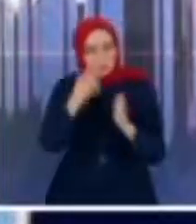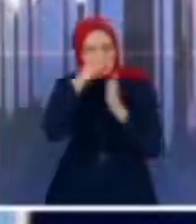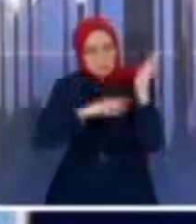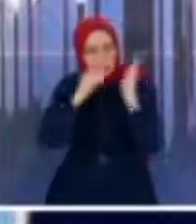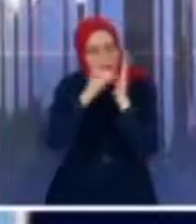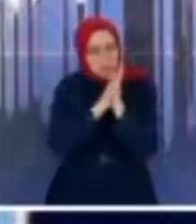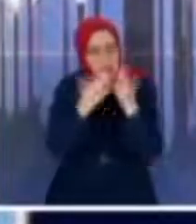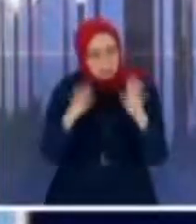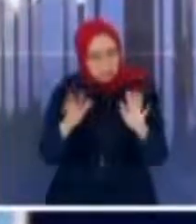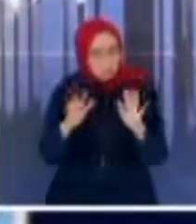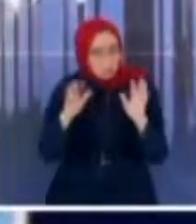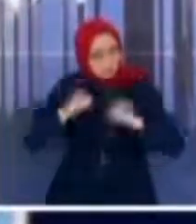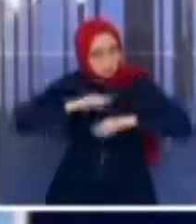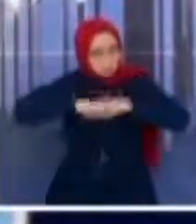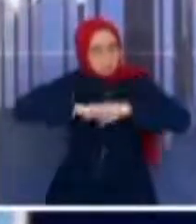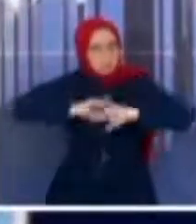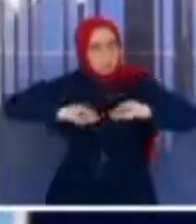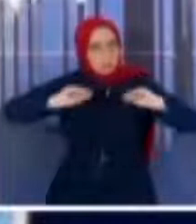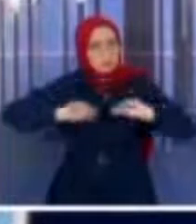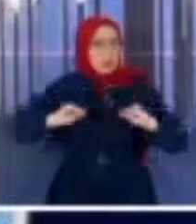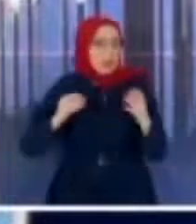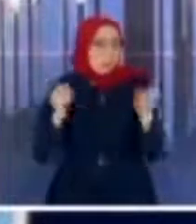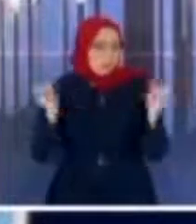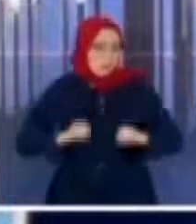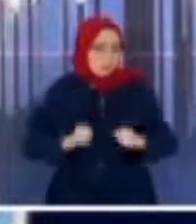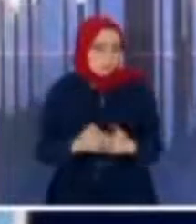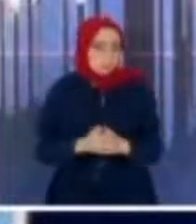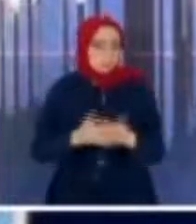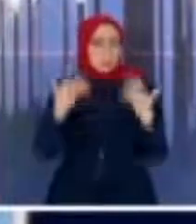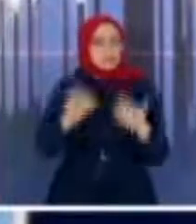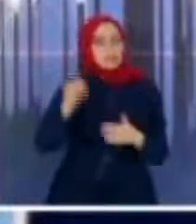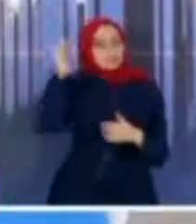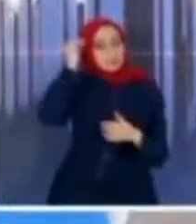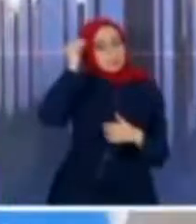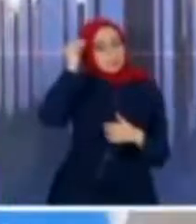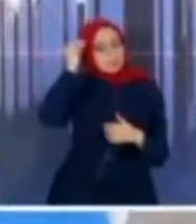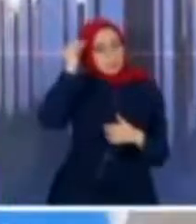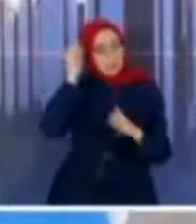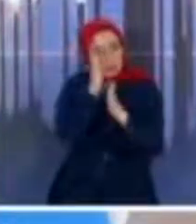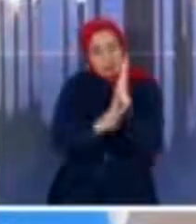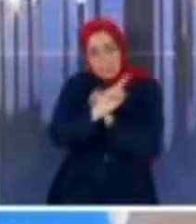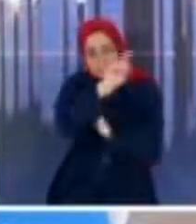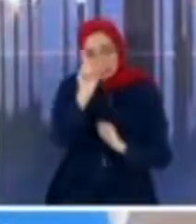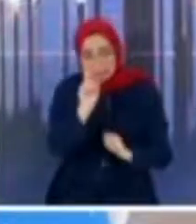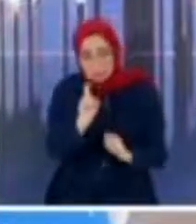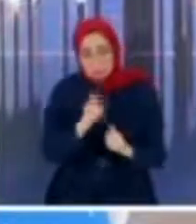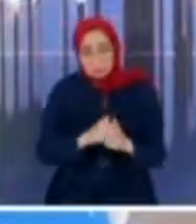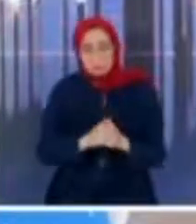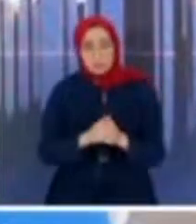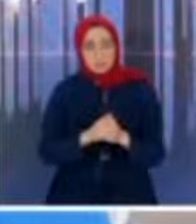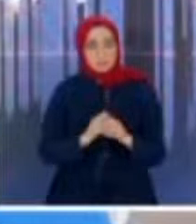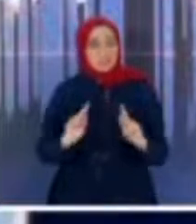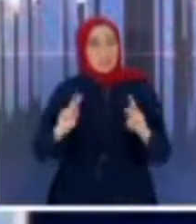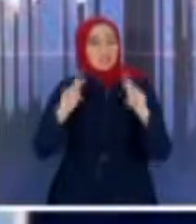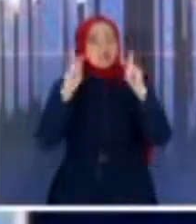من الدورات ويمشي. حبيت نعرف بالحق سؤال وجيه وصريح وواضح، شنية الفالور اجوتي